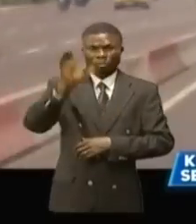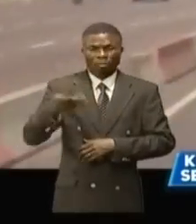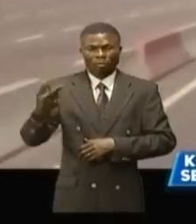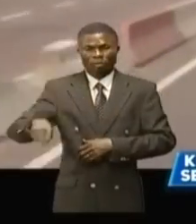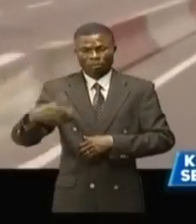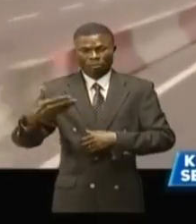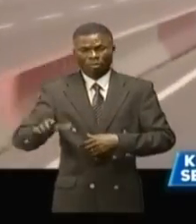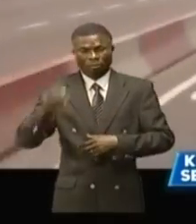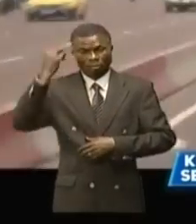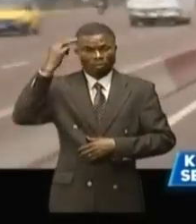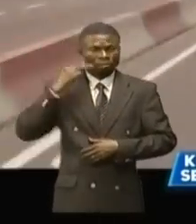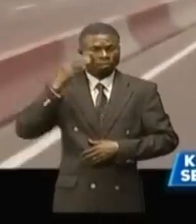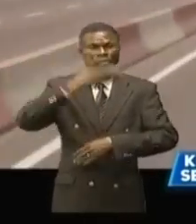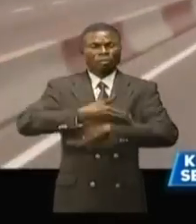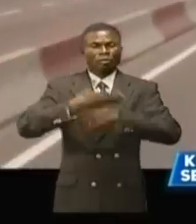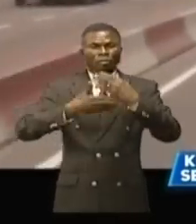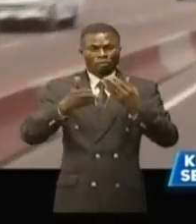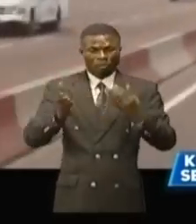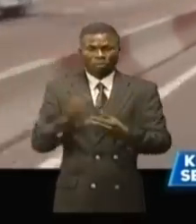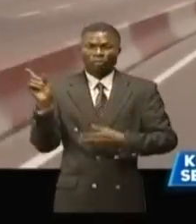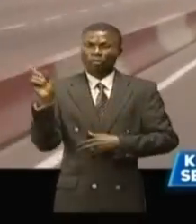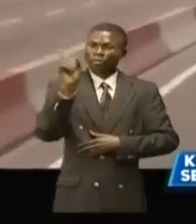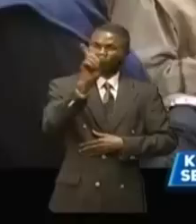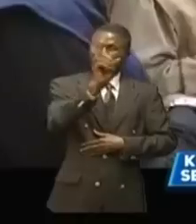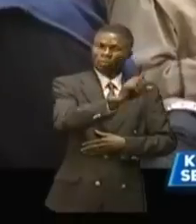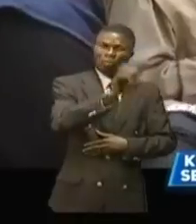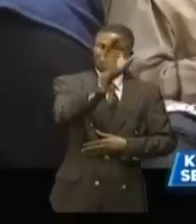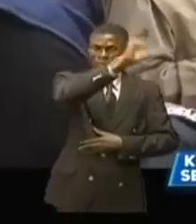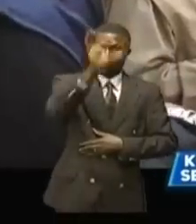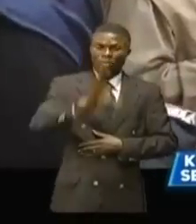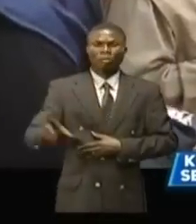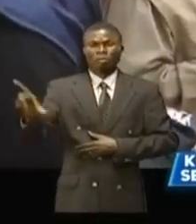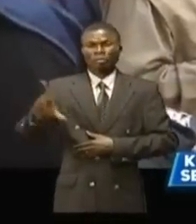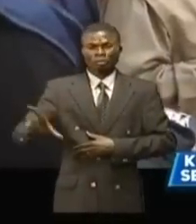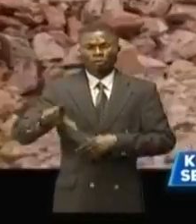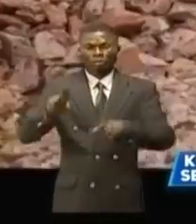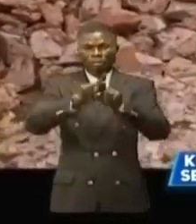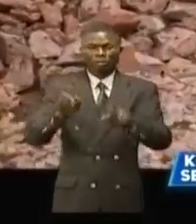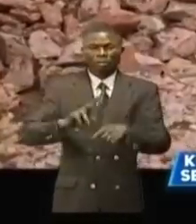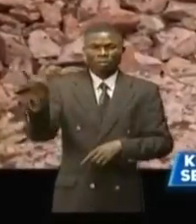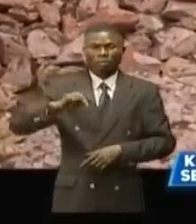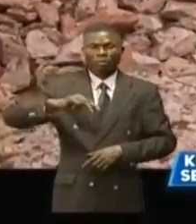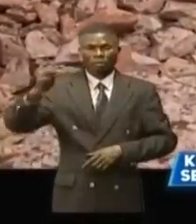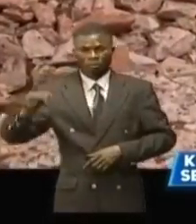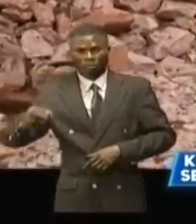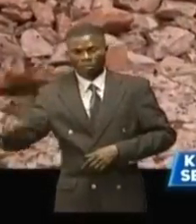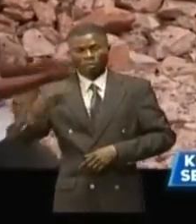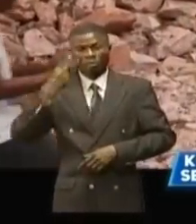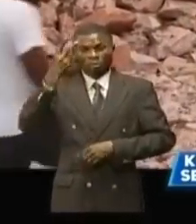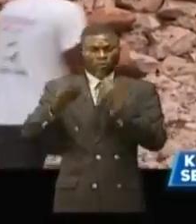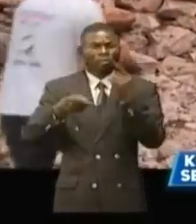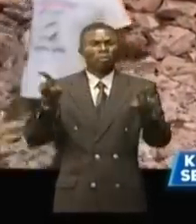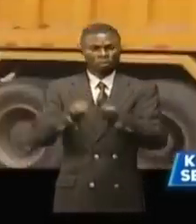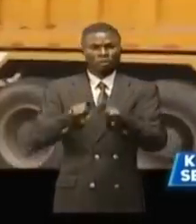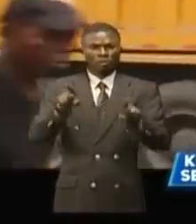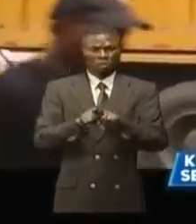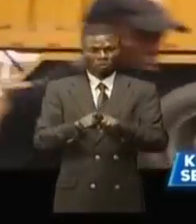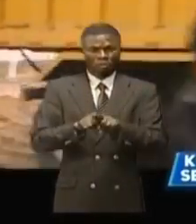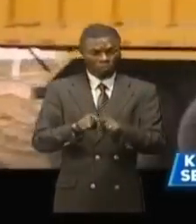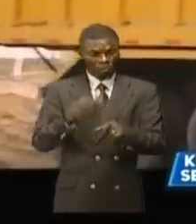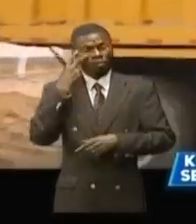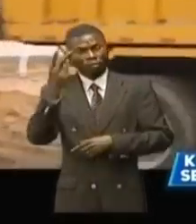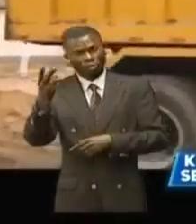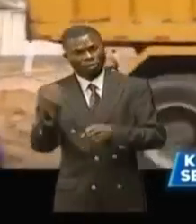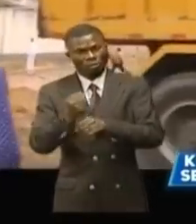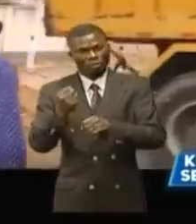le ministre des ITP a pris la direction de la commune délimitée et de Kinsenso, où il a fait le même exercice, celui d'inspecter